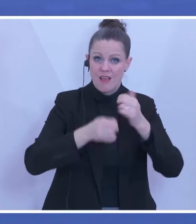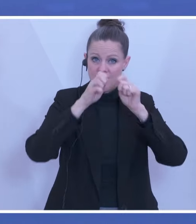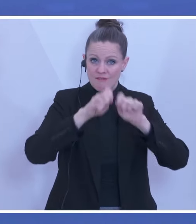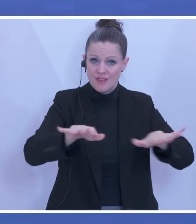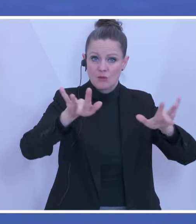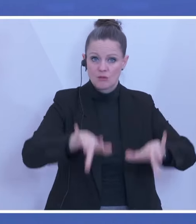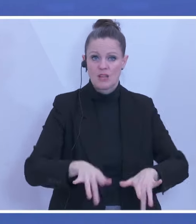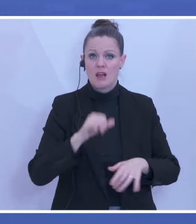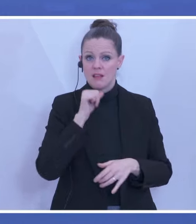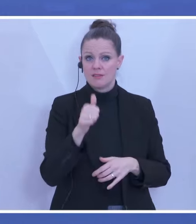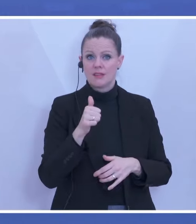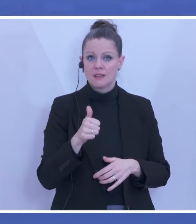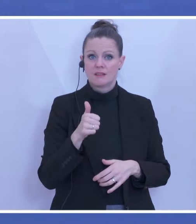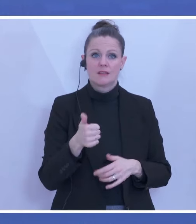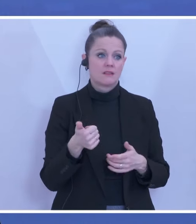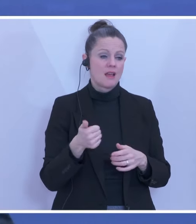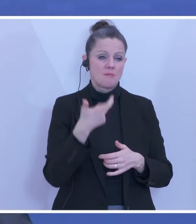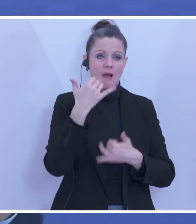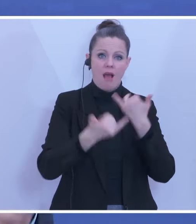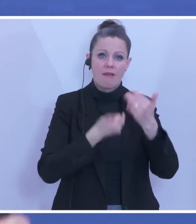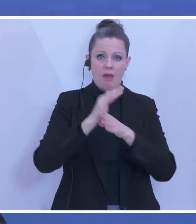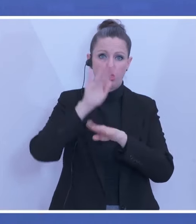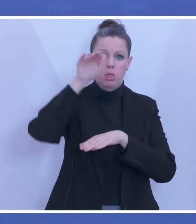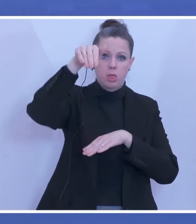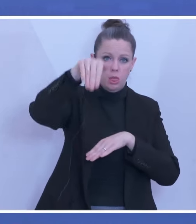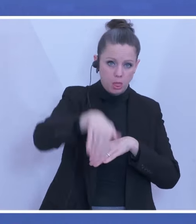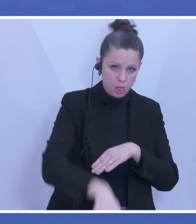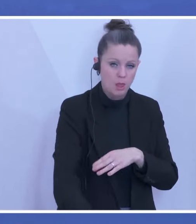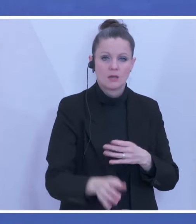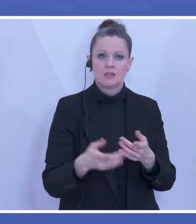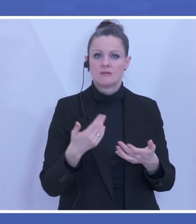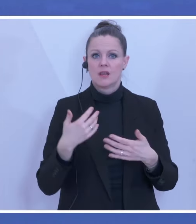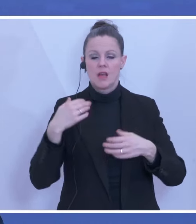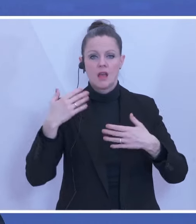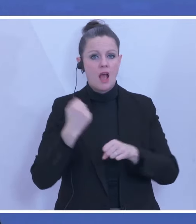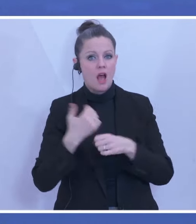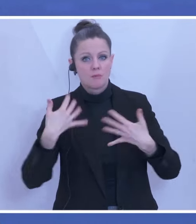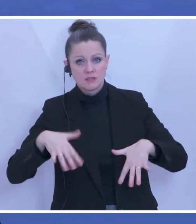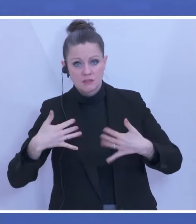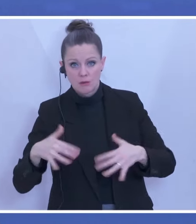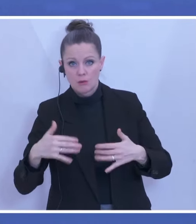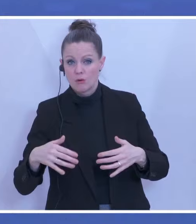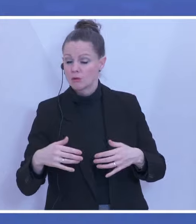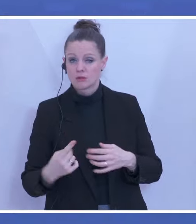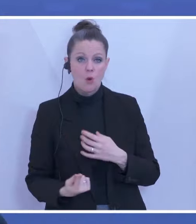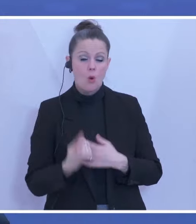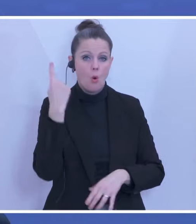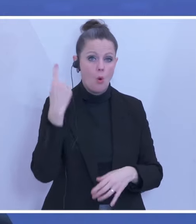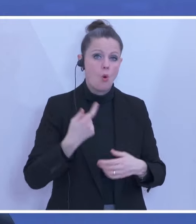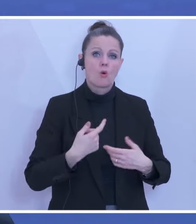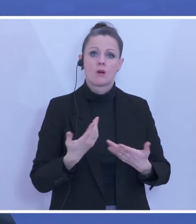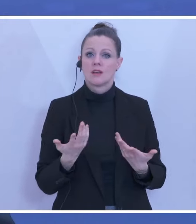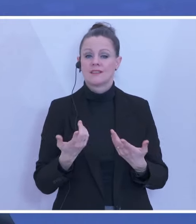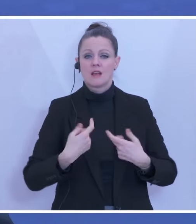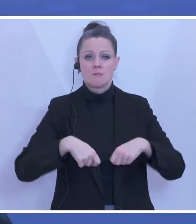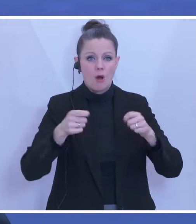und wir hier in eine mehrjährige Telle kommen, Haufen Arbeitslose haben, Bauwirtschaftsgeräte,